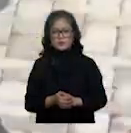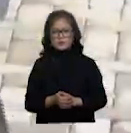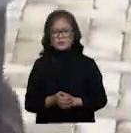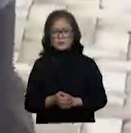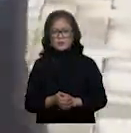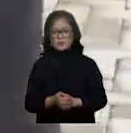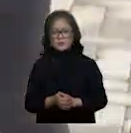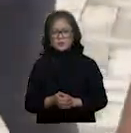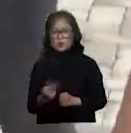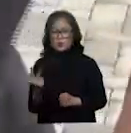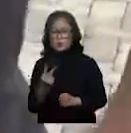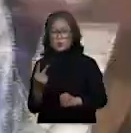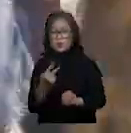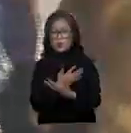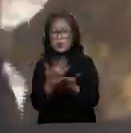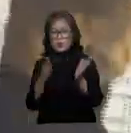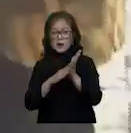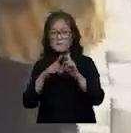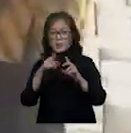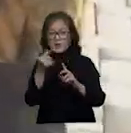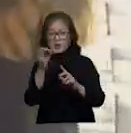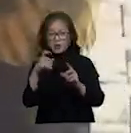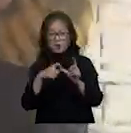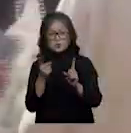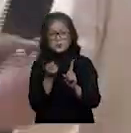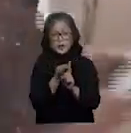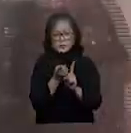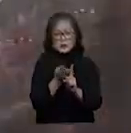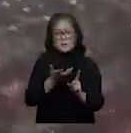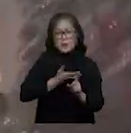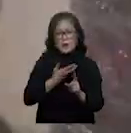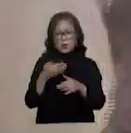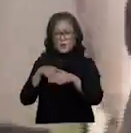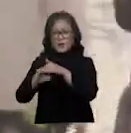Dua warga Maros, Sulawesi Selatan ini terus berusaha menerobos penjagaan Pas Pampres.